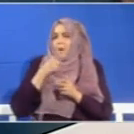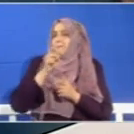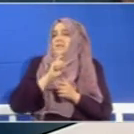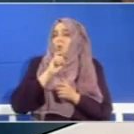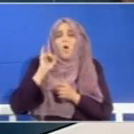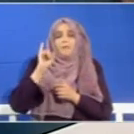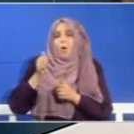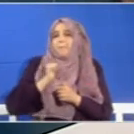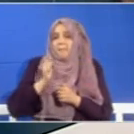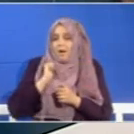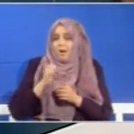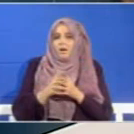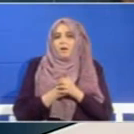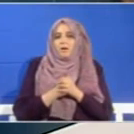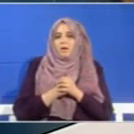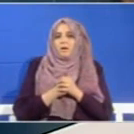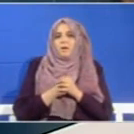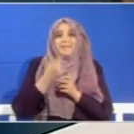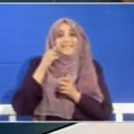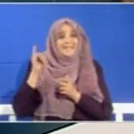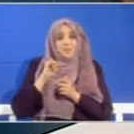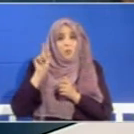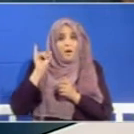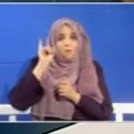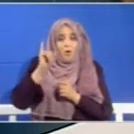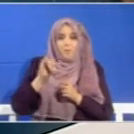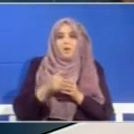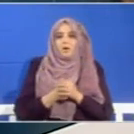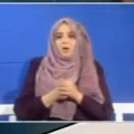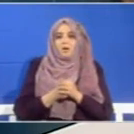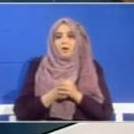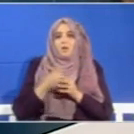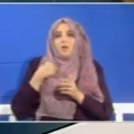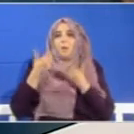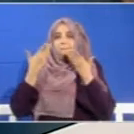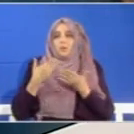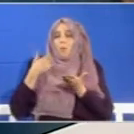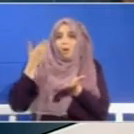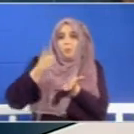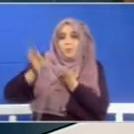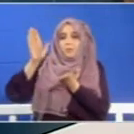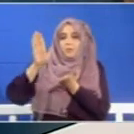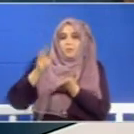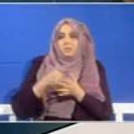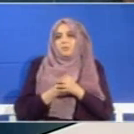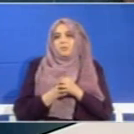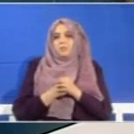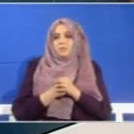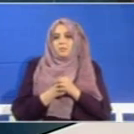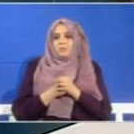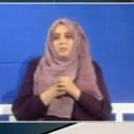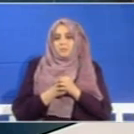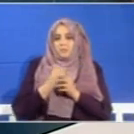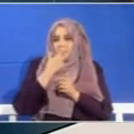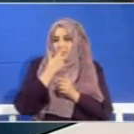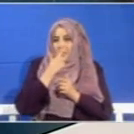لهمش. قال لي كون تعودي عيطتي لهم وقلتي لهم درك نفرقها ويروح القش وكلش